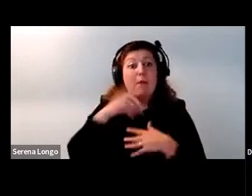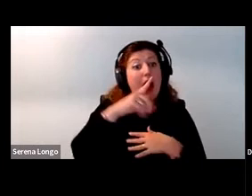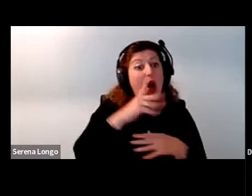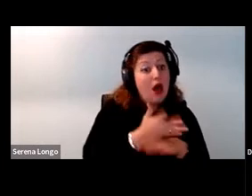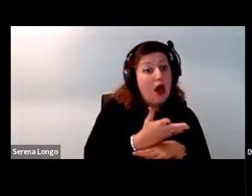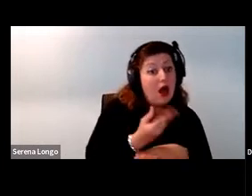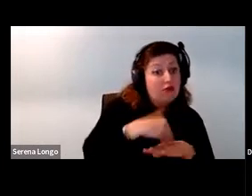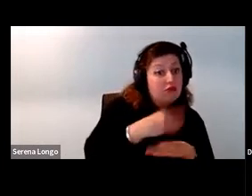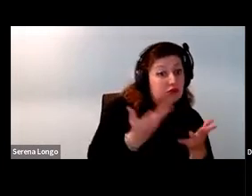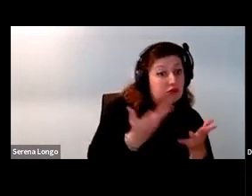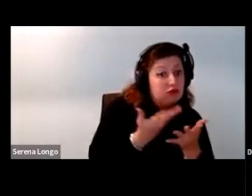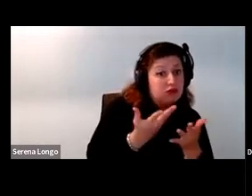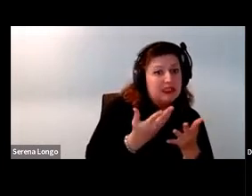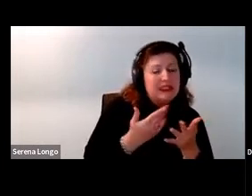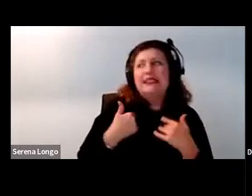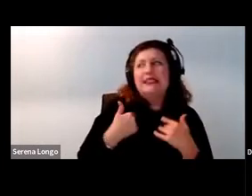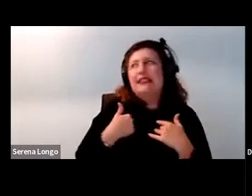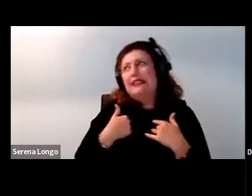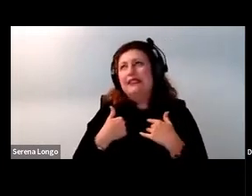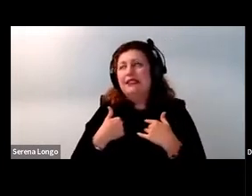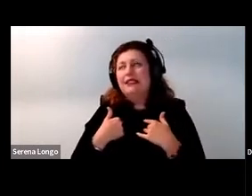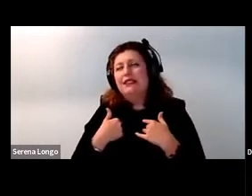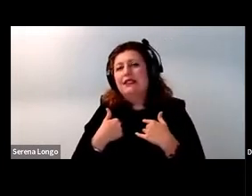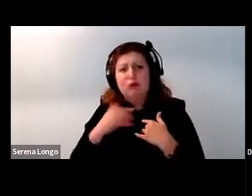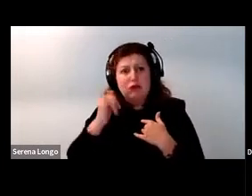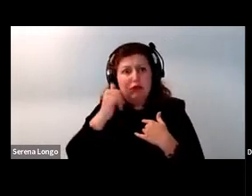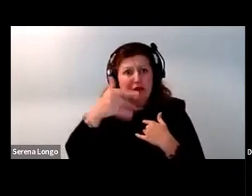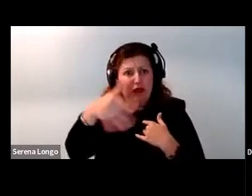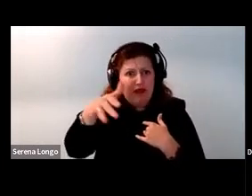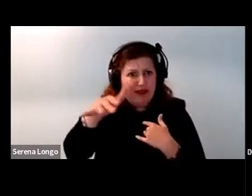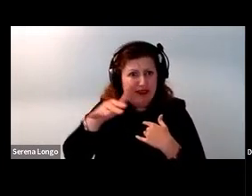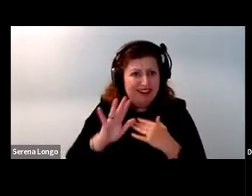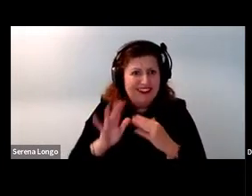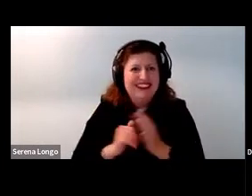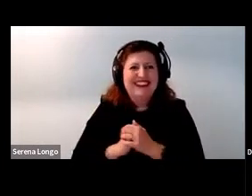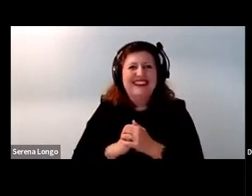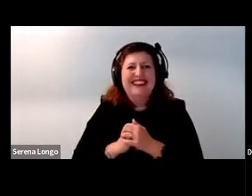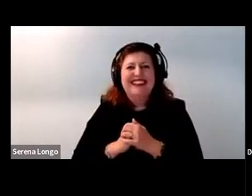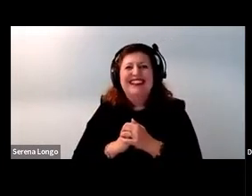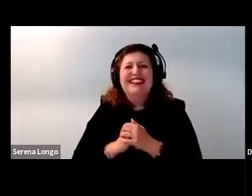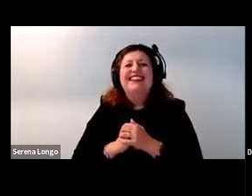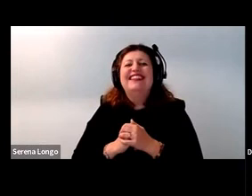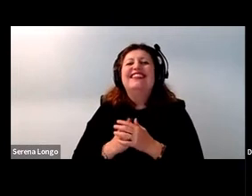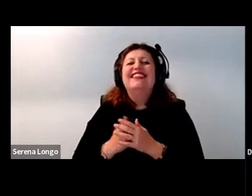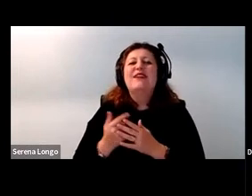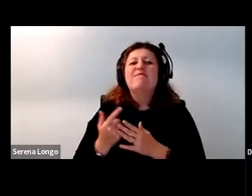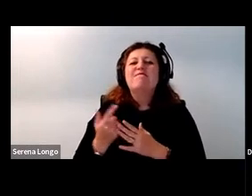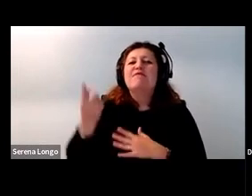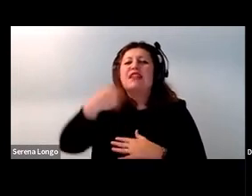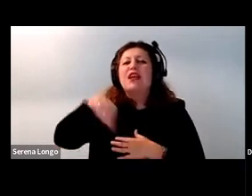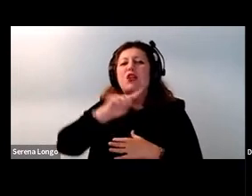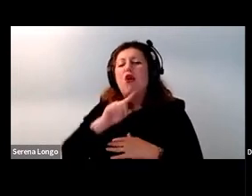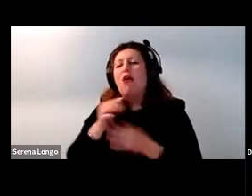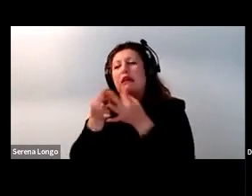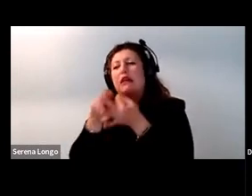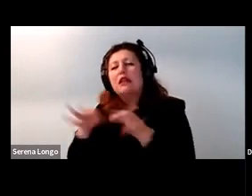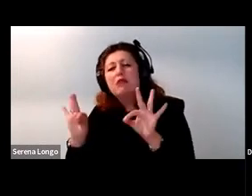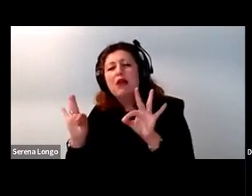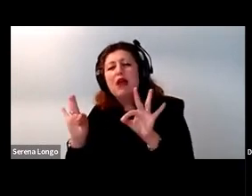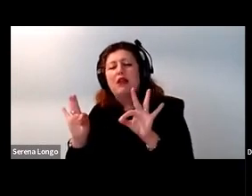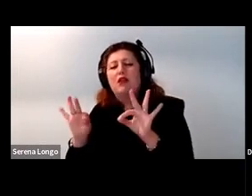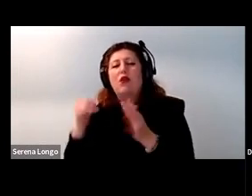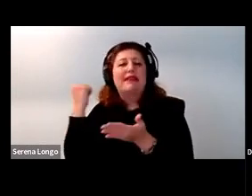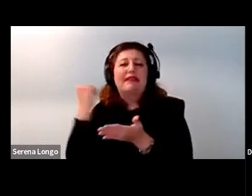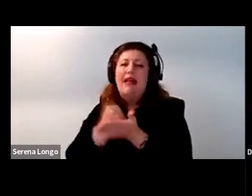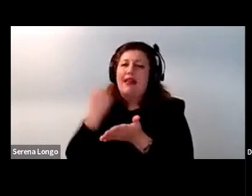Diciamo che abbiamo rispettato degli standard, scusami Serena anch'io rallento, abbiamo cercato di rispettare degli standard